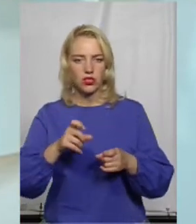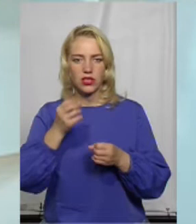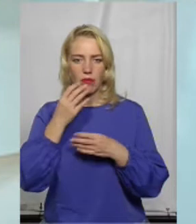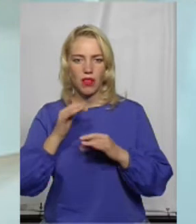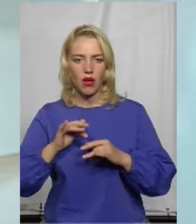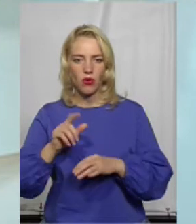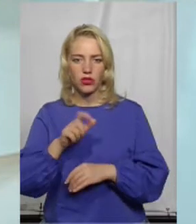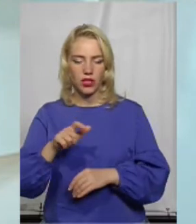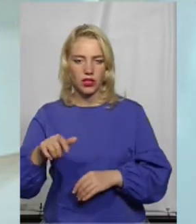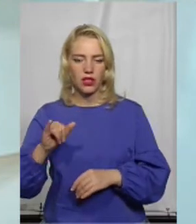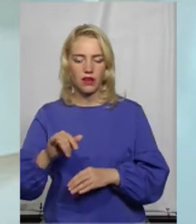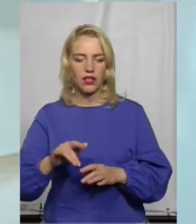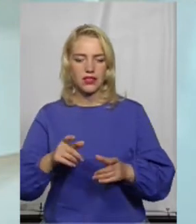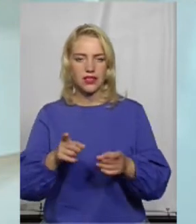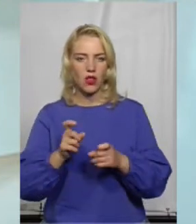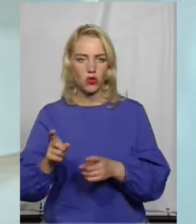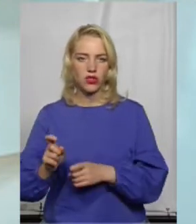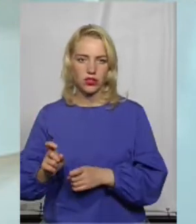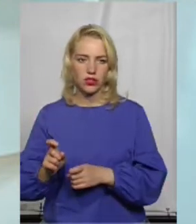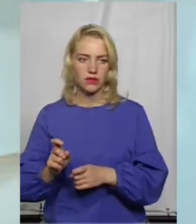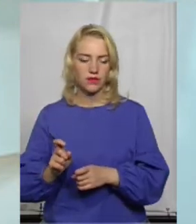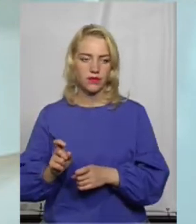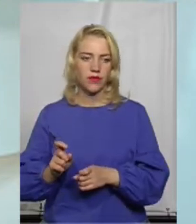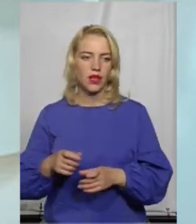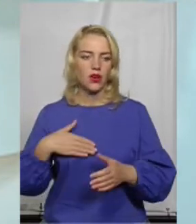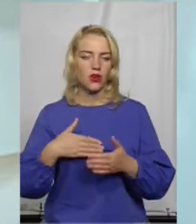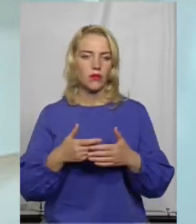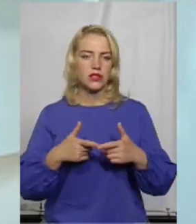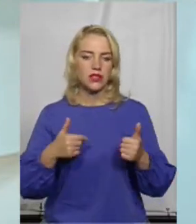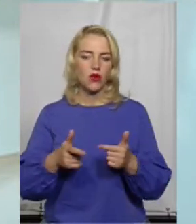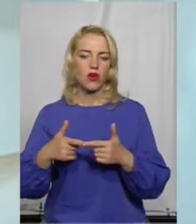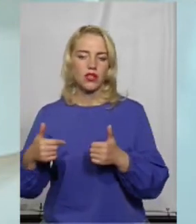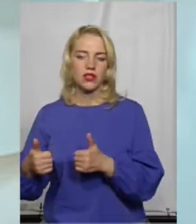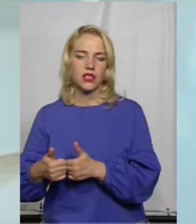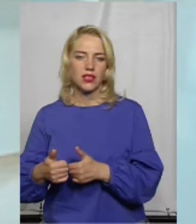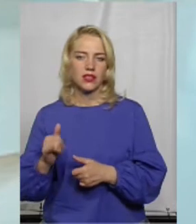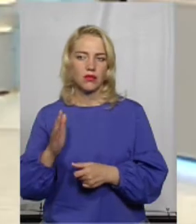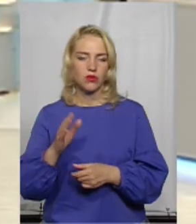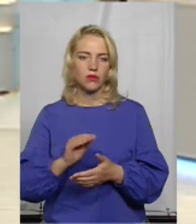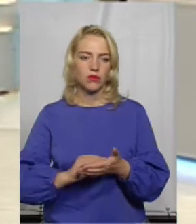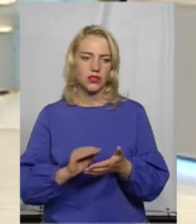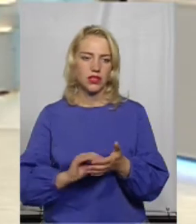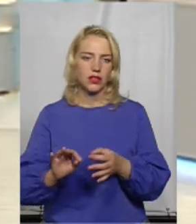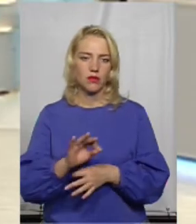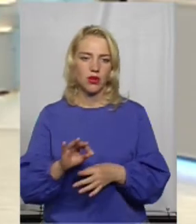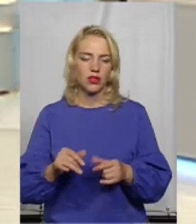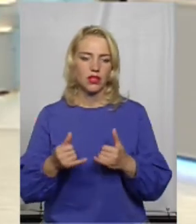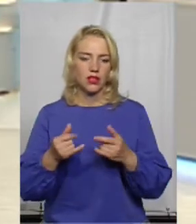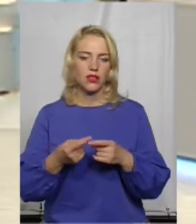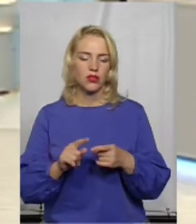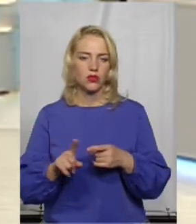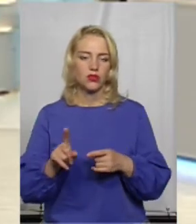і залучити, знову ж таки, громадські організації, ми будемо писати проєкти для того, щоб